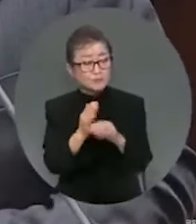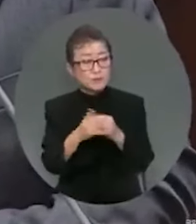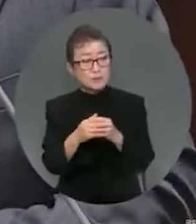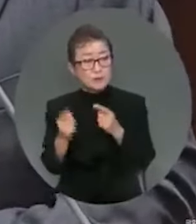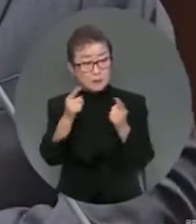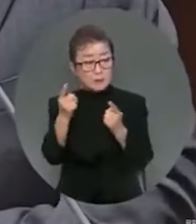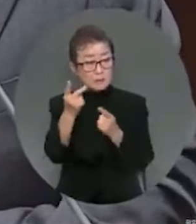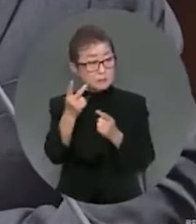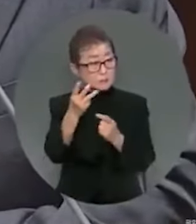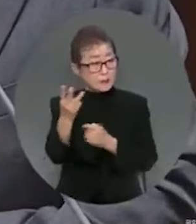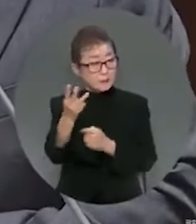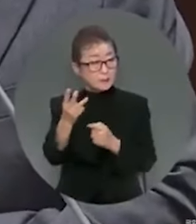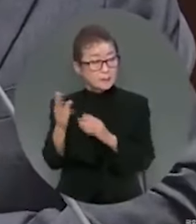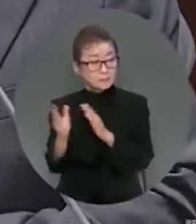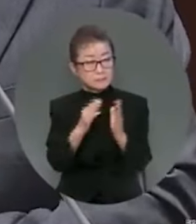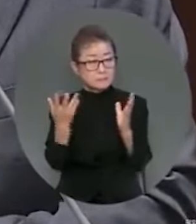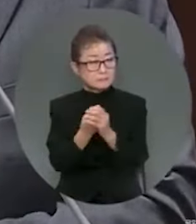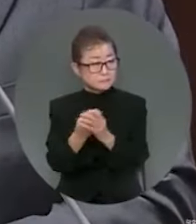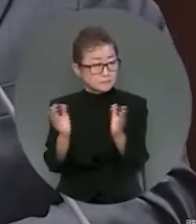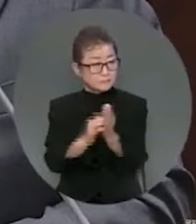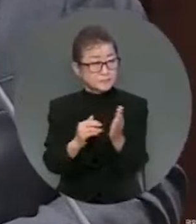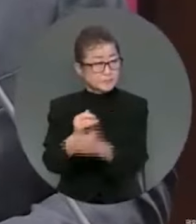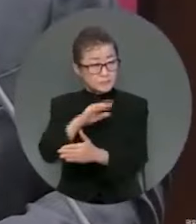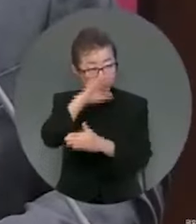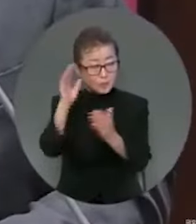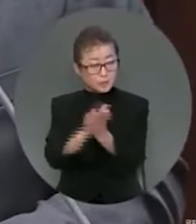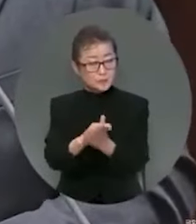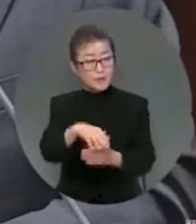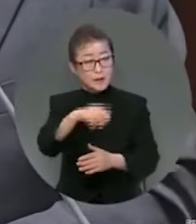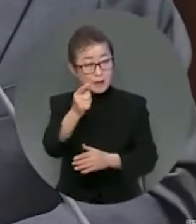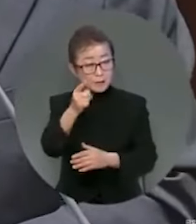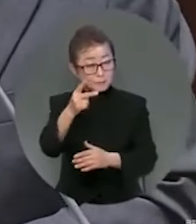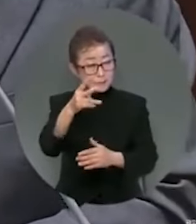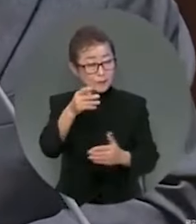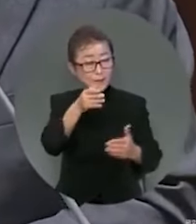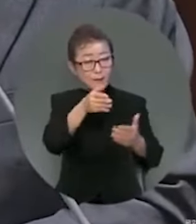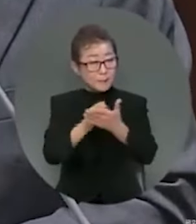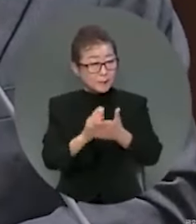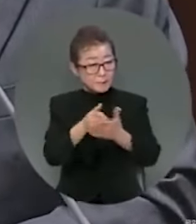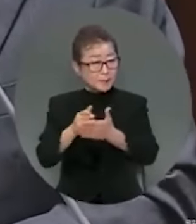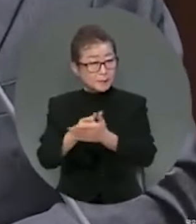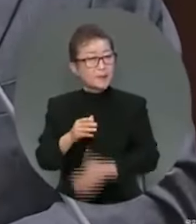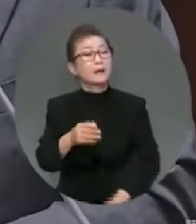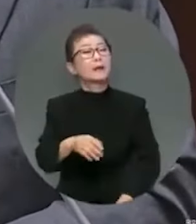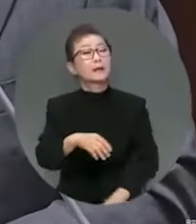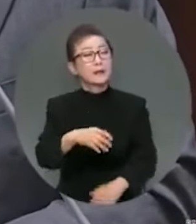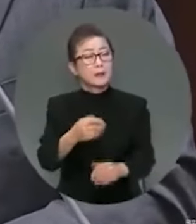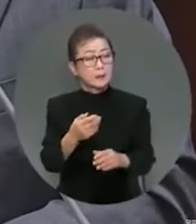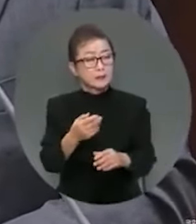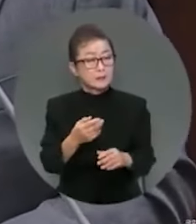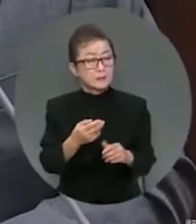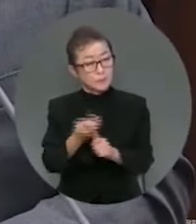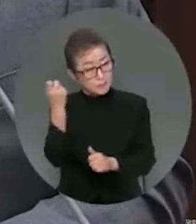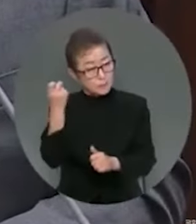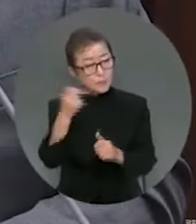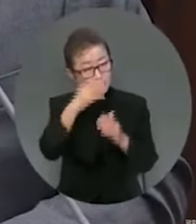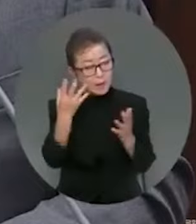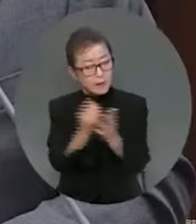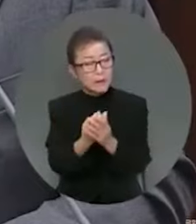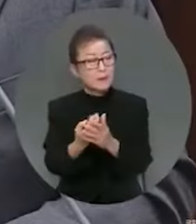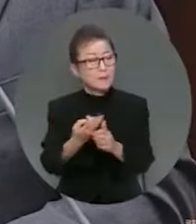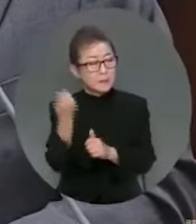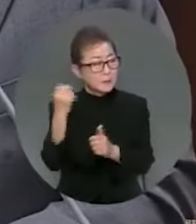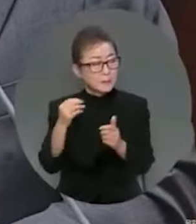결정이 완료되었습니다. 모두 기각되었습니다. PPT 보시면 아시겠지만은. 그리고 우리 대한민국 헌법